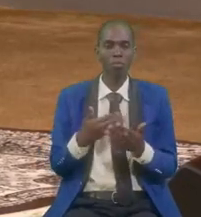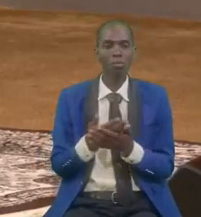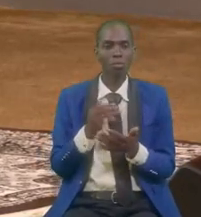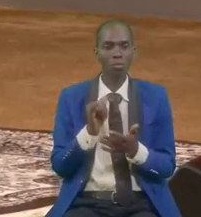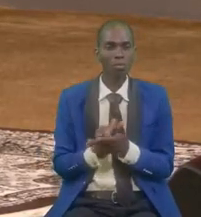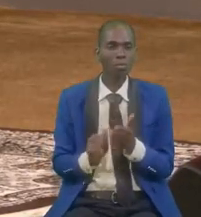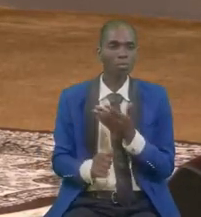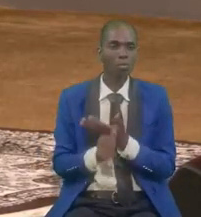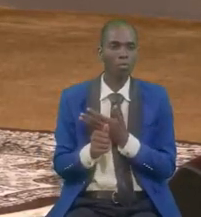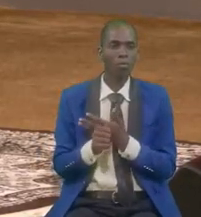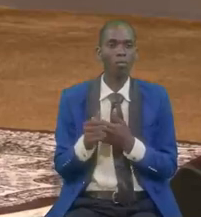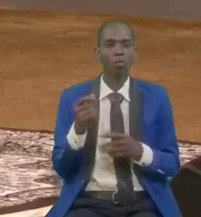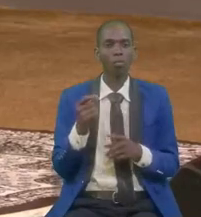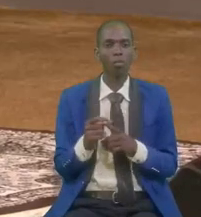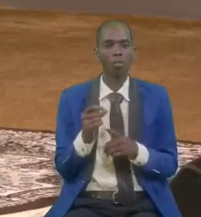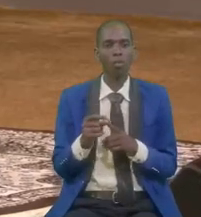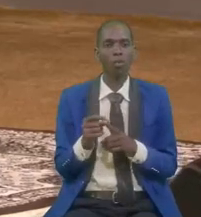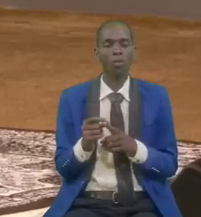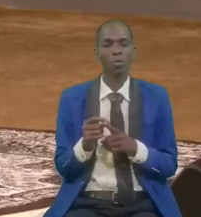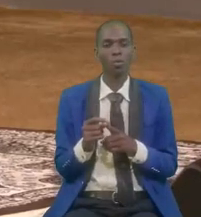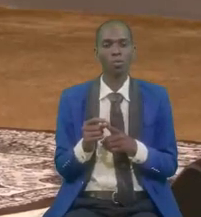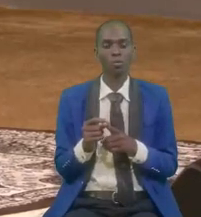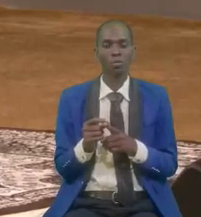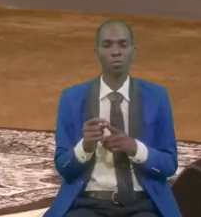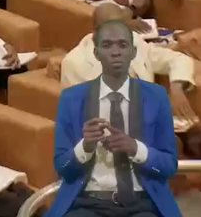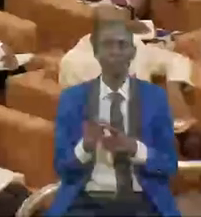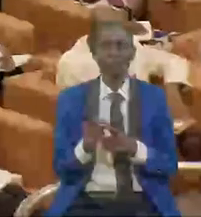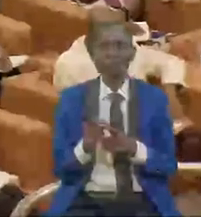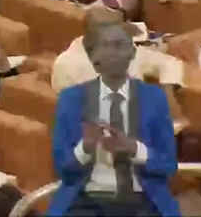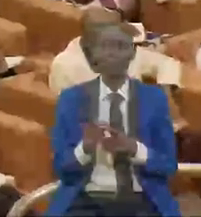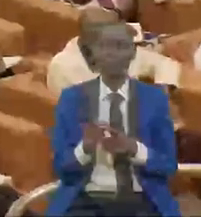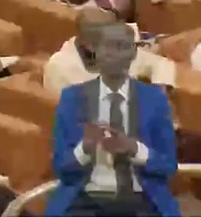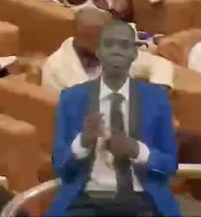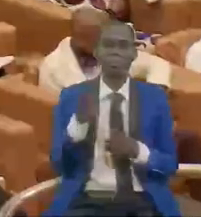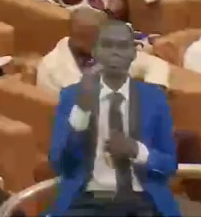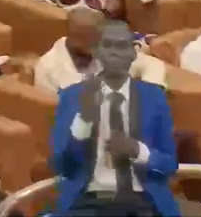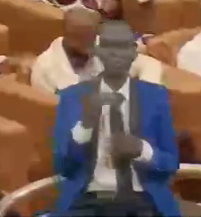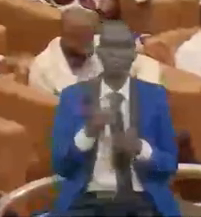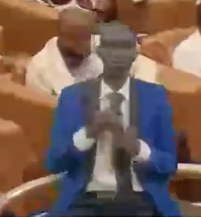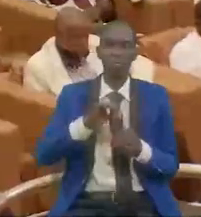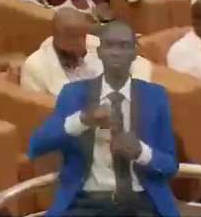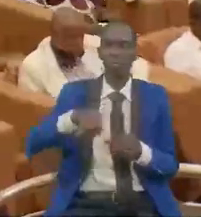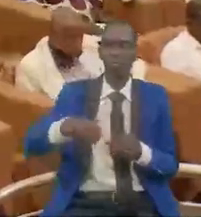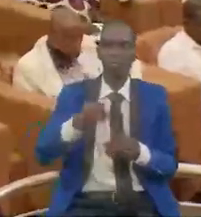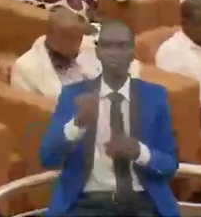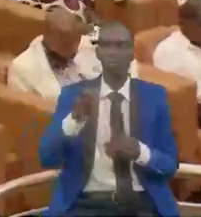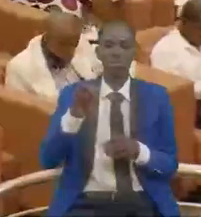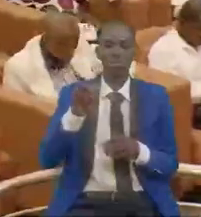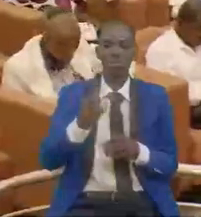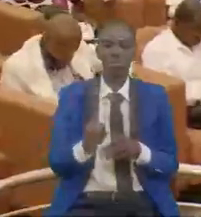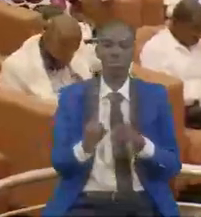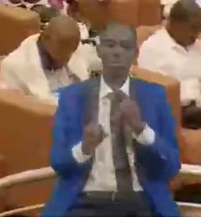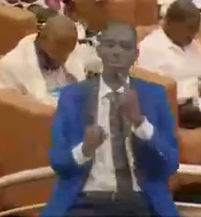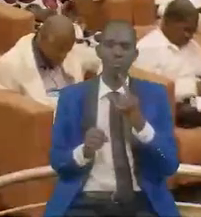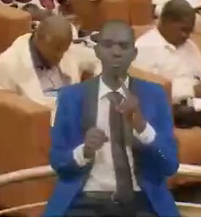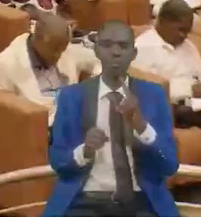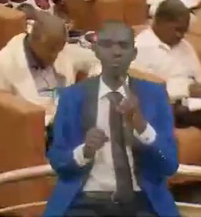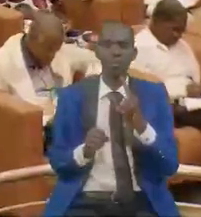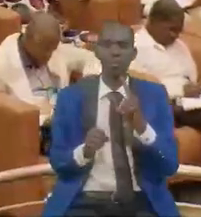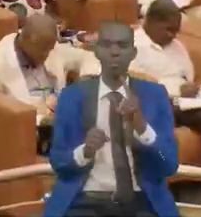ces œuvres captieuses avec la superfluité des pécheurs. Jacques, du